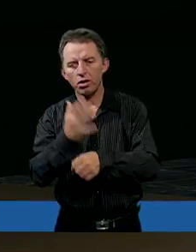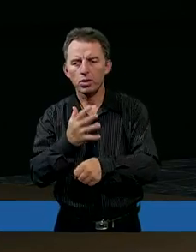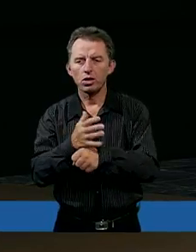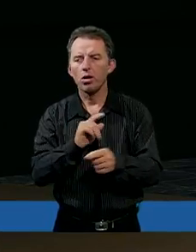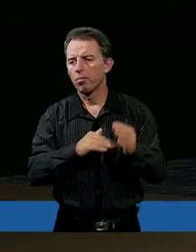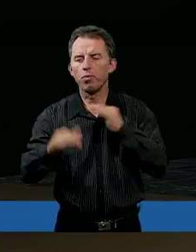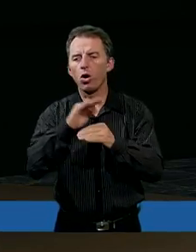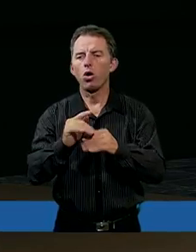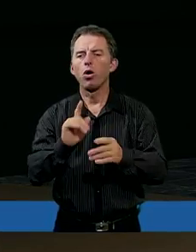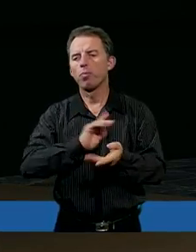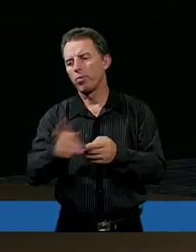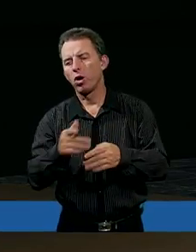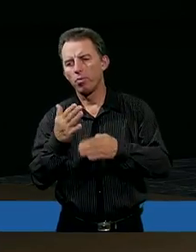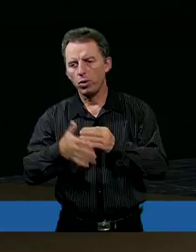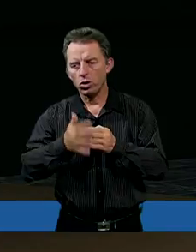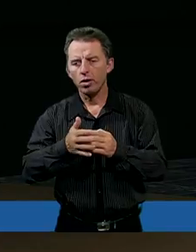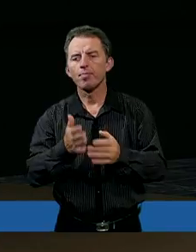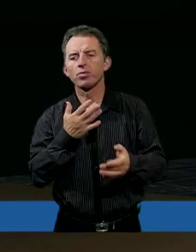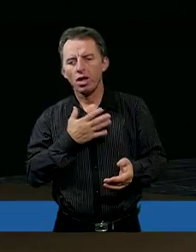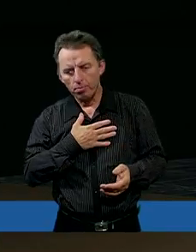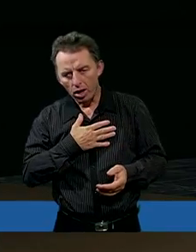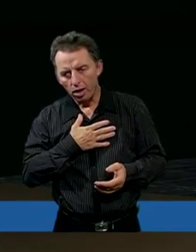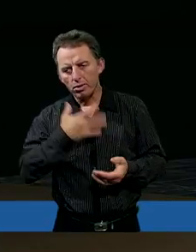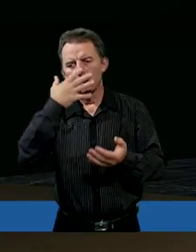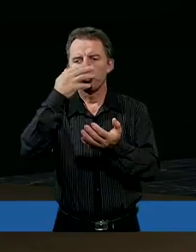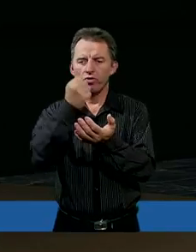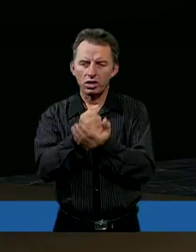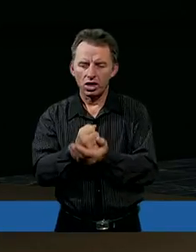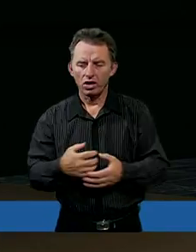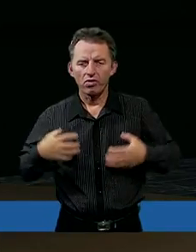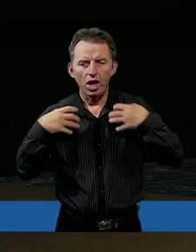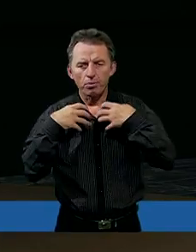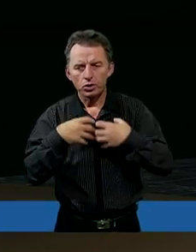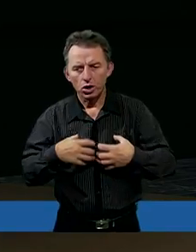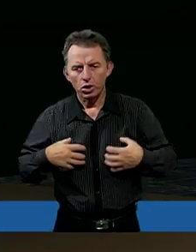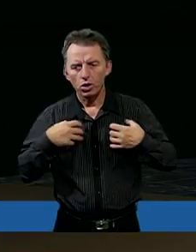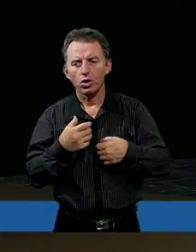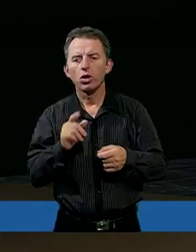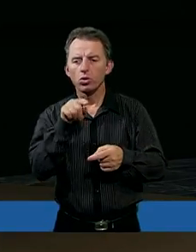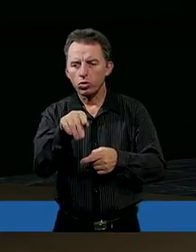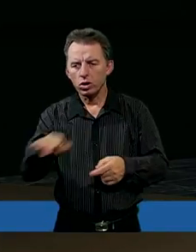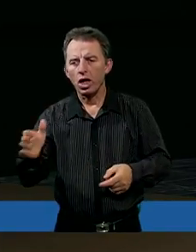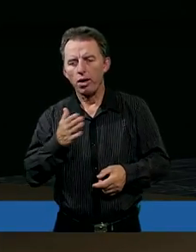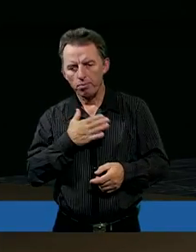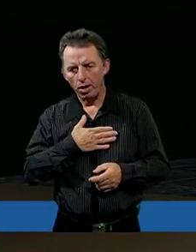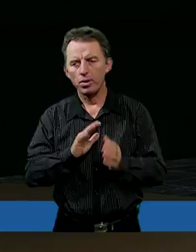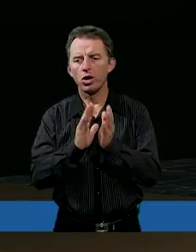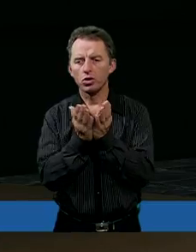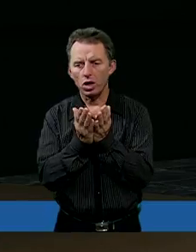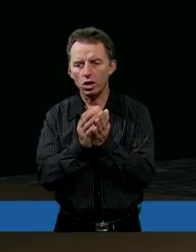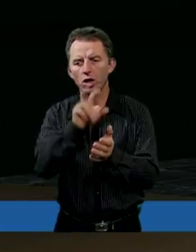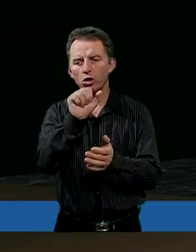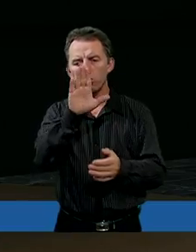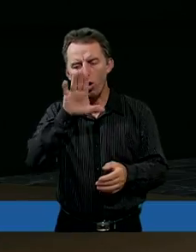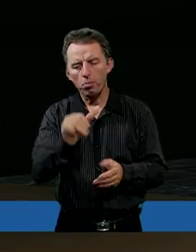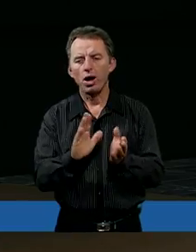potopie i mamy świadectwa przyrody. Tak tutaj mamy Księgę Hioba